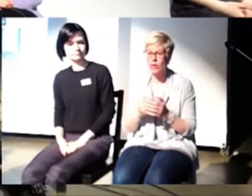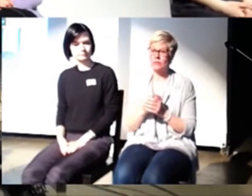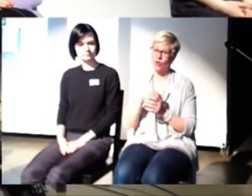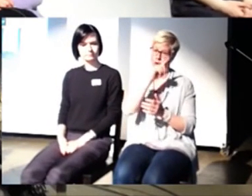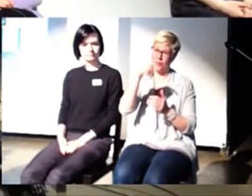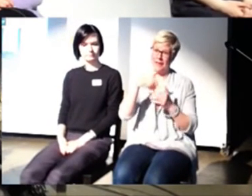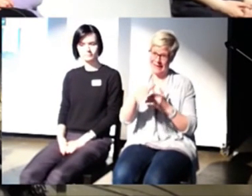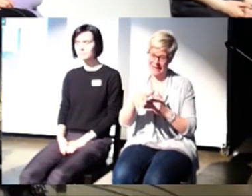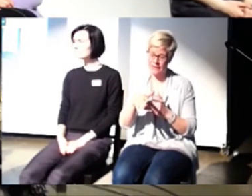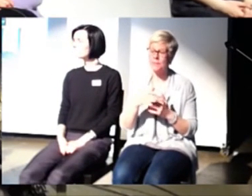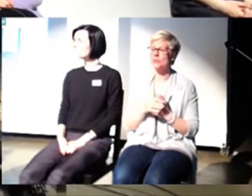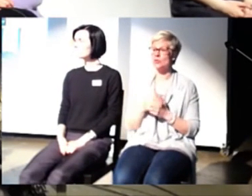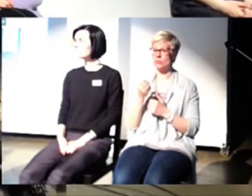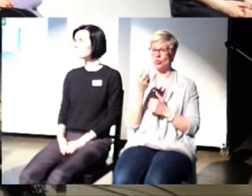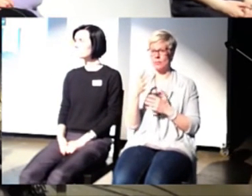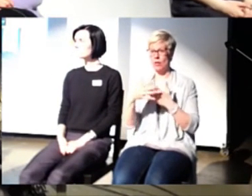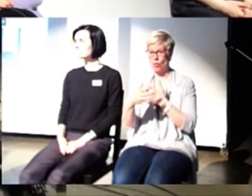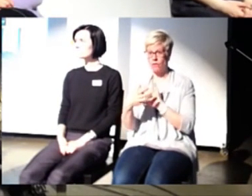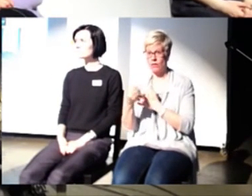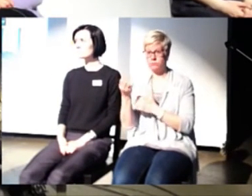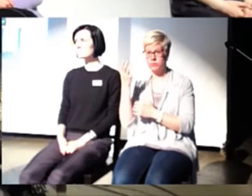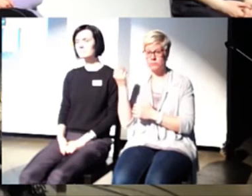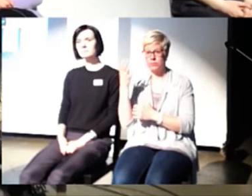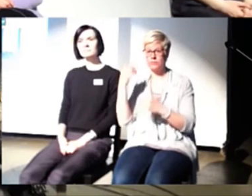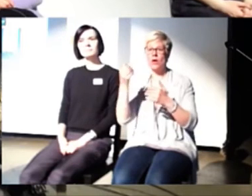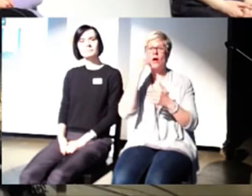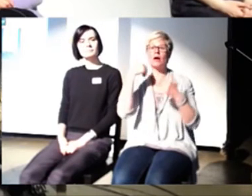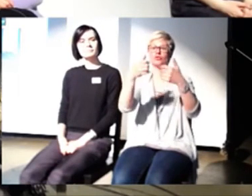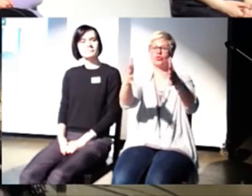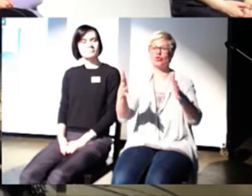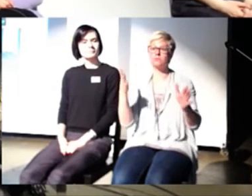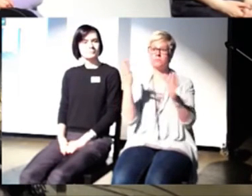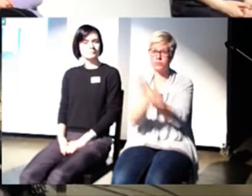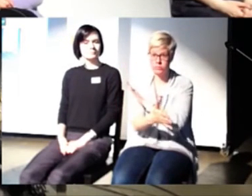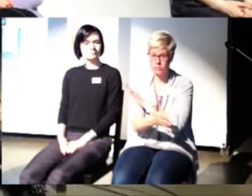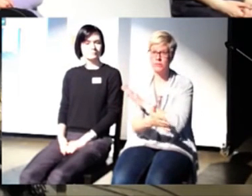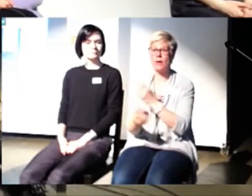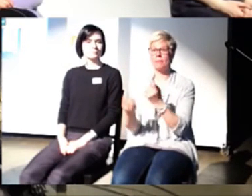pari kuvia siitä saavutettavasta asunnosta. Se sijaitsee keittiö